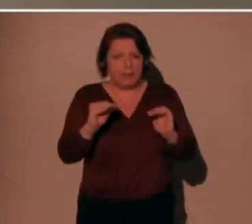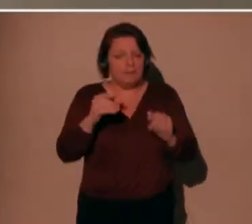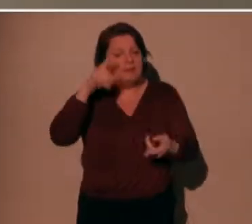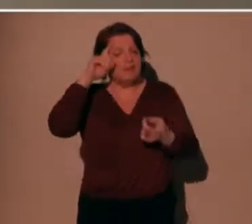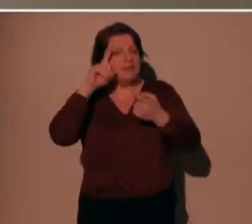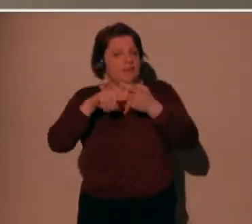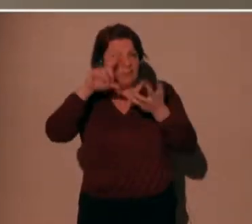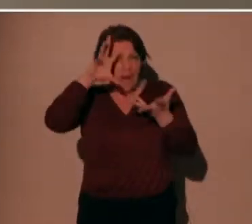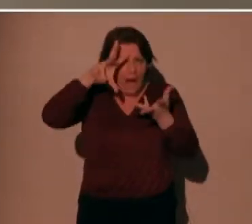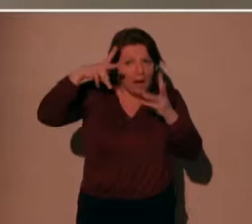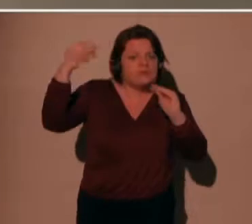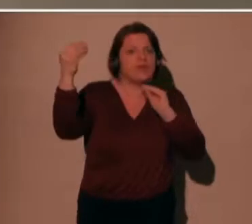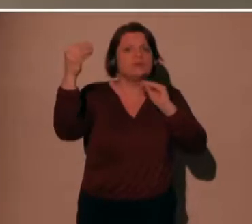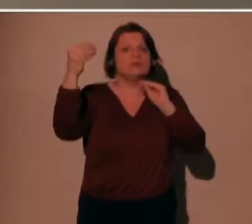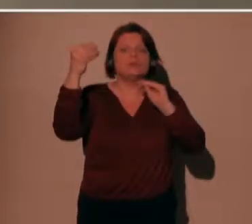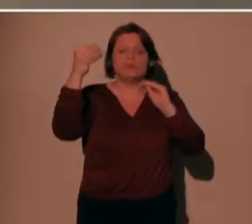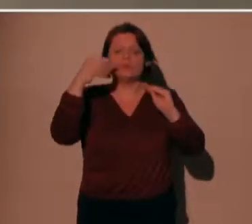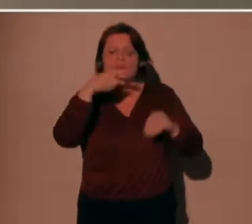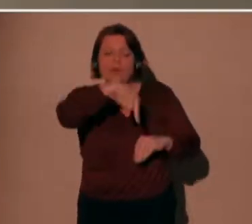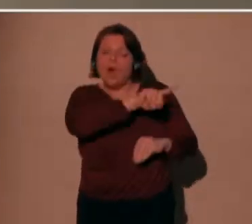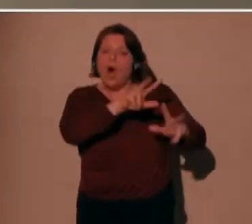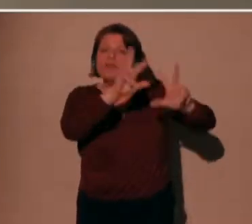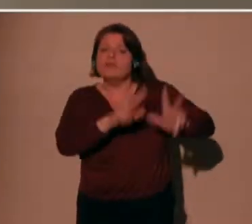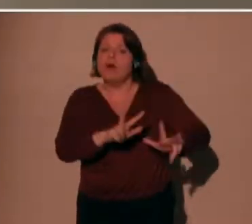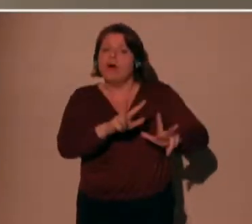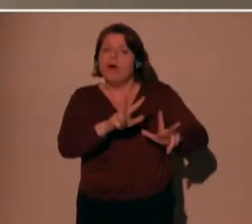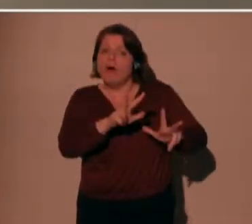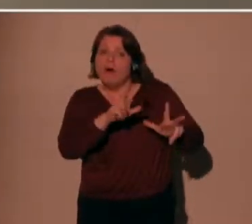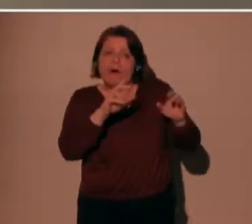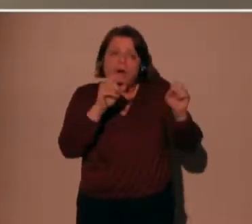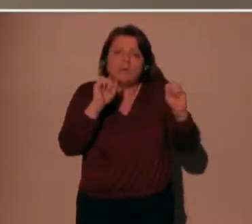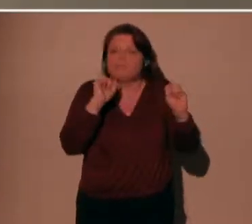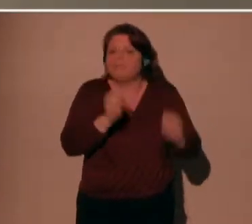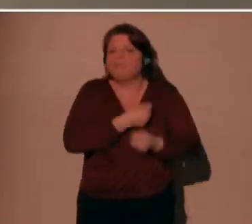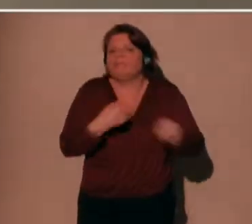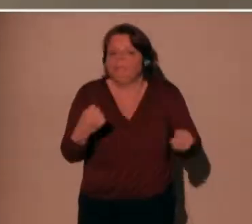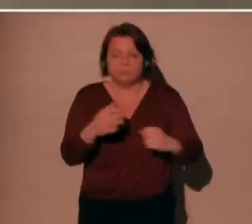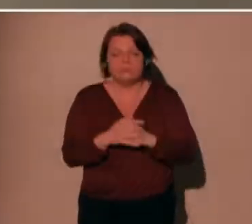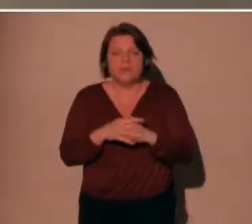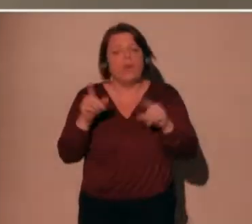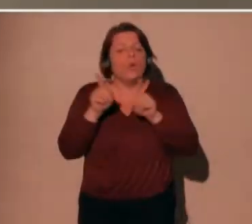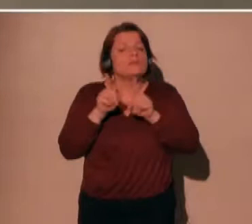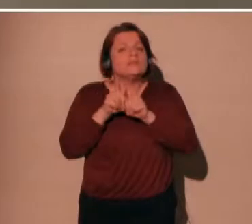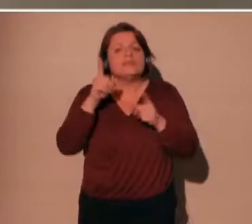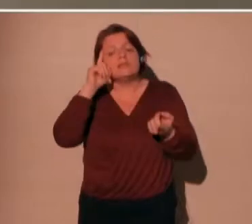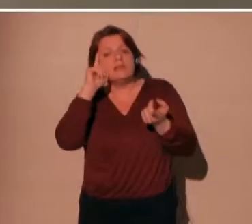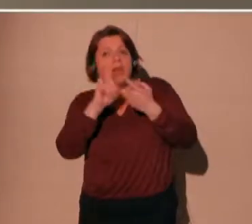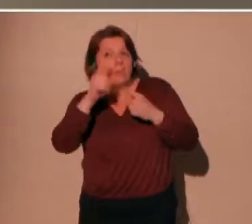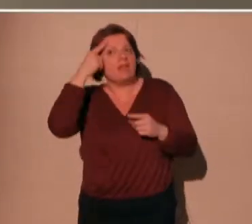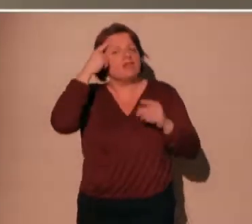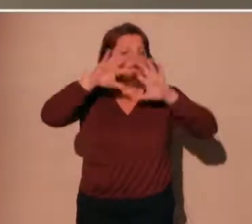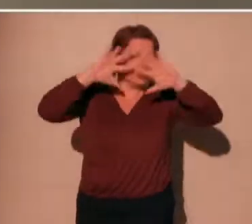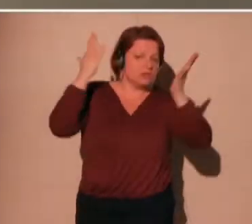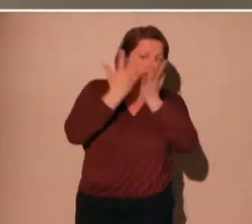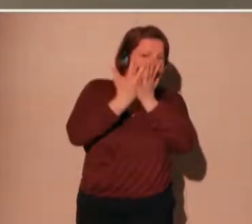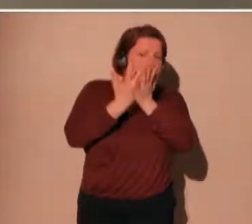de l'abstraction que les ordinateurs sont capables de maîtriser et au niveau de la caractère général de l'intelligence. Car